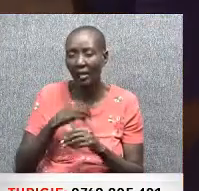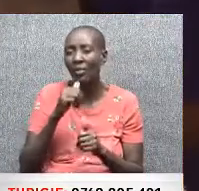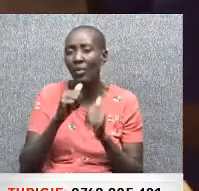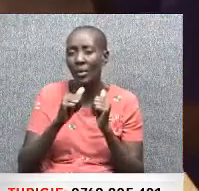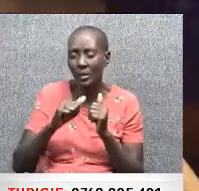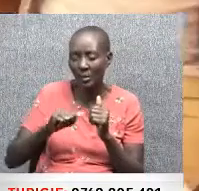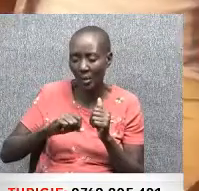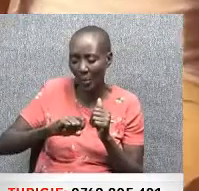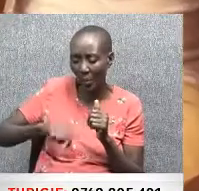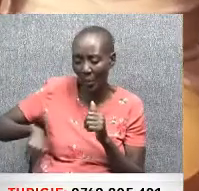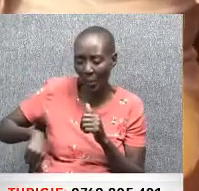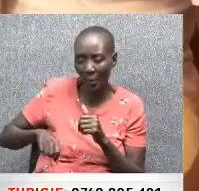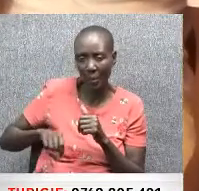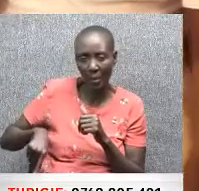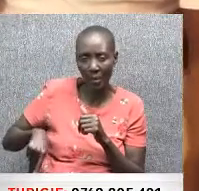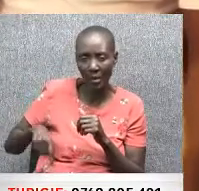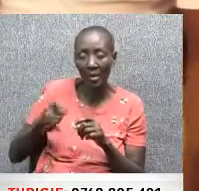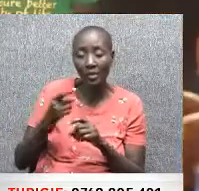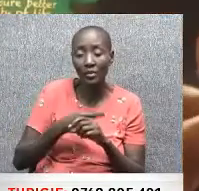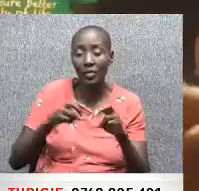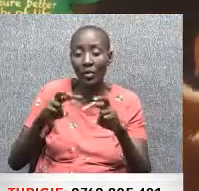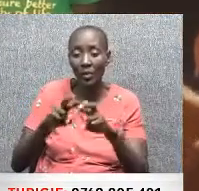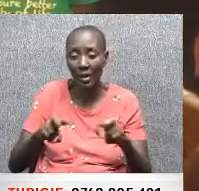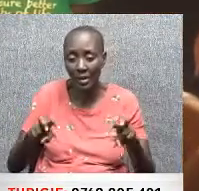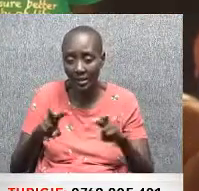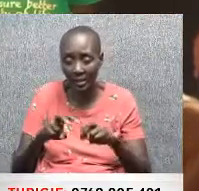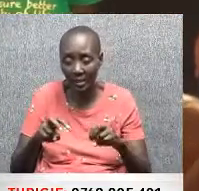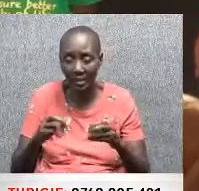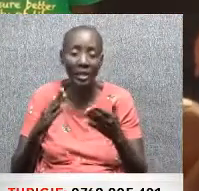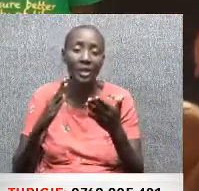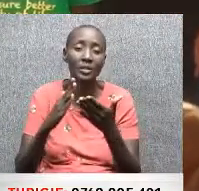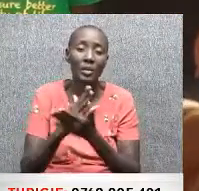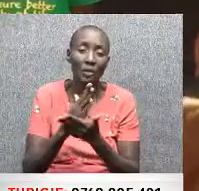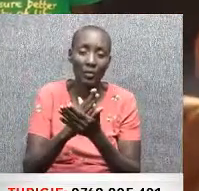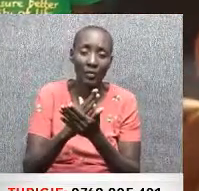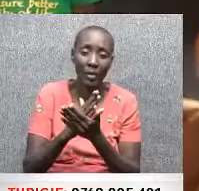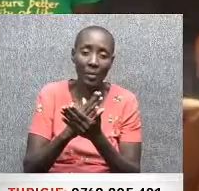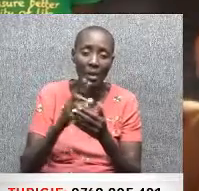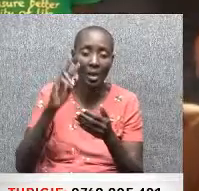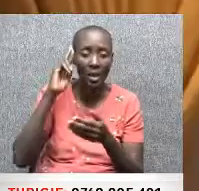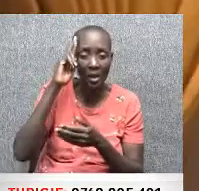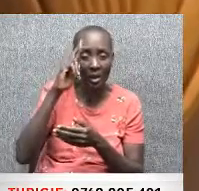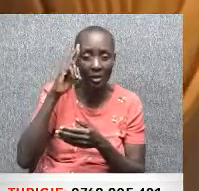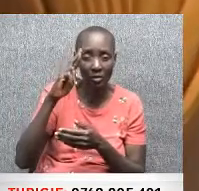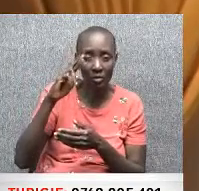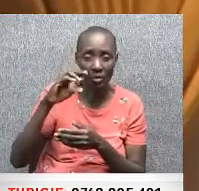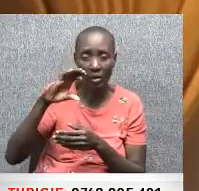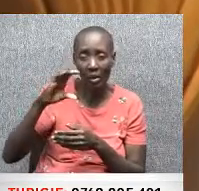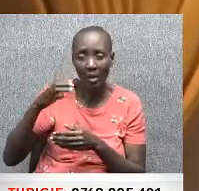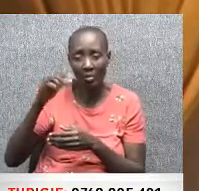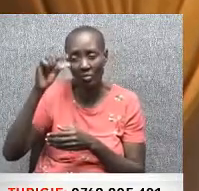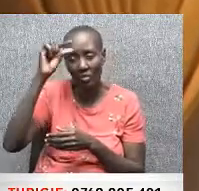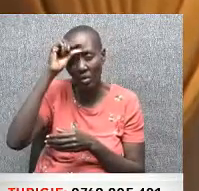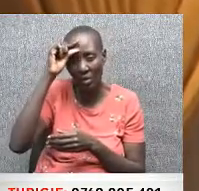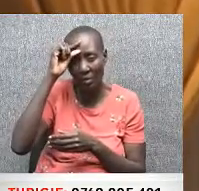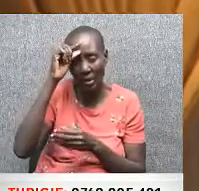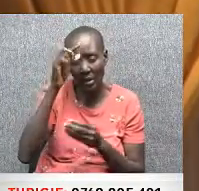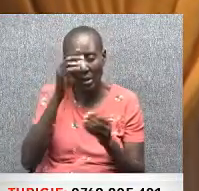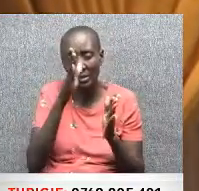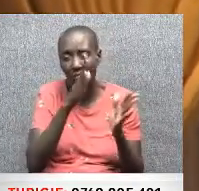kwa ushirikiano na serikali ya kaunti imepelekea kuzindua mpango wa kudumisha usafi shuleni. This initiative